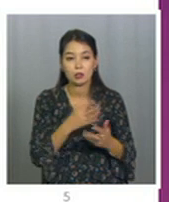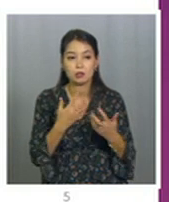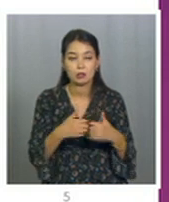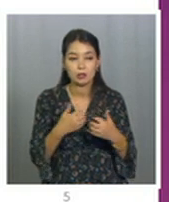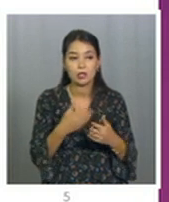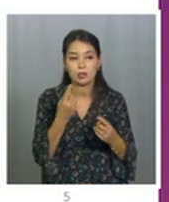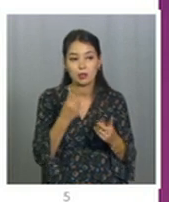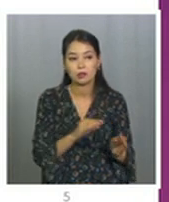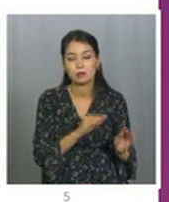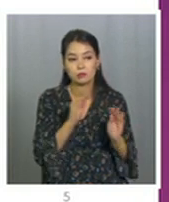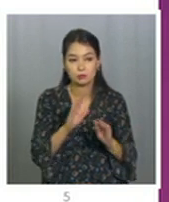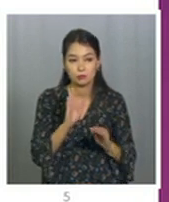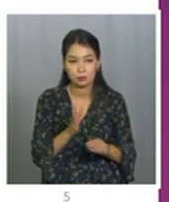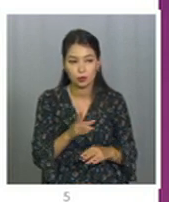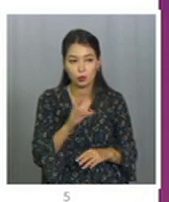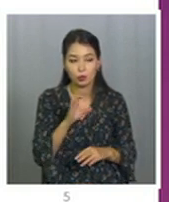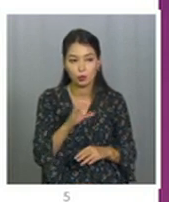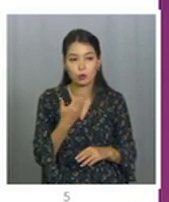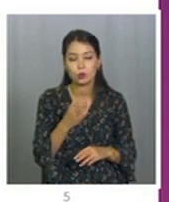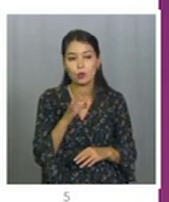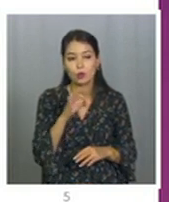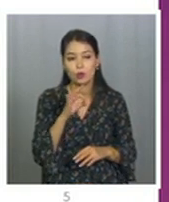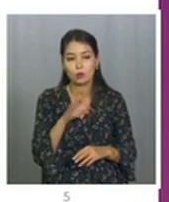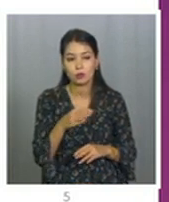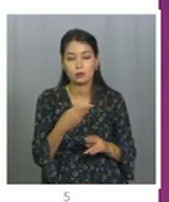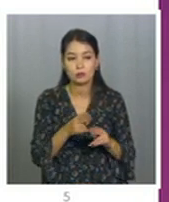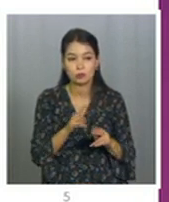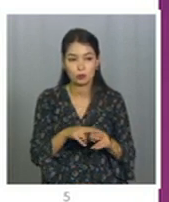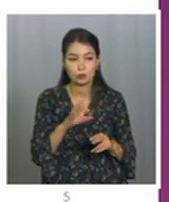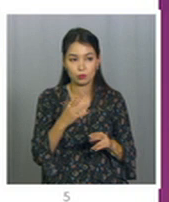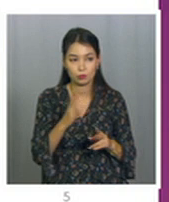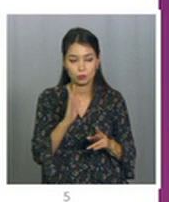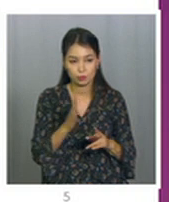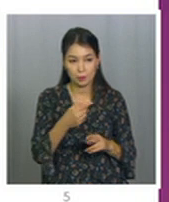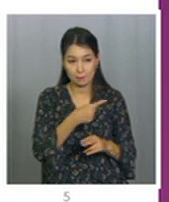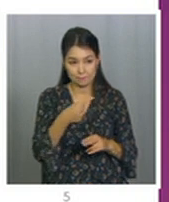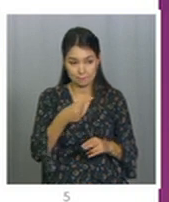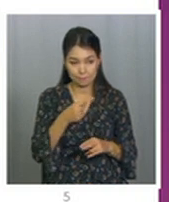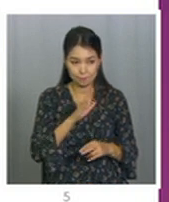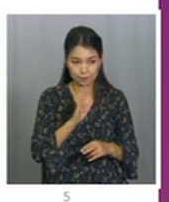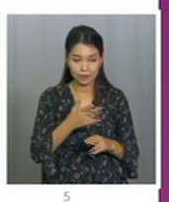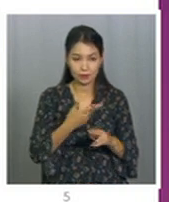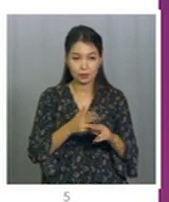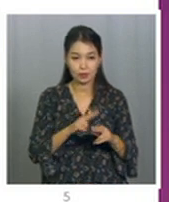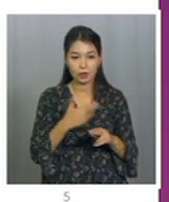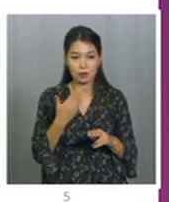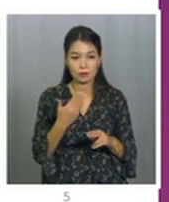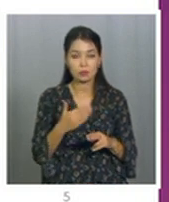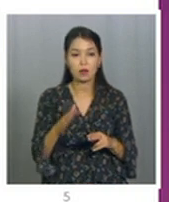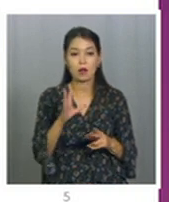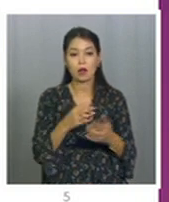туындаламыз. Косинустың туындысы бізде минус болады міне, минус синус болады, және аргументінен туындалған